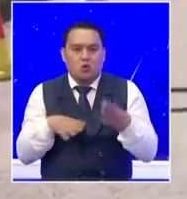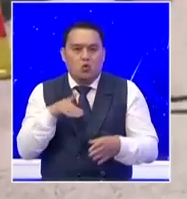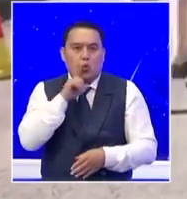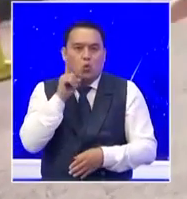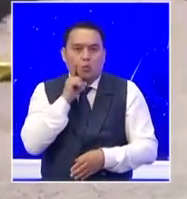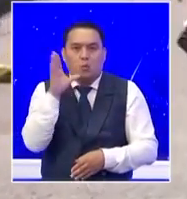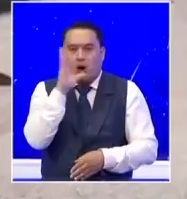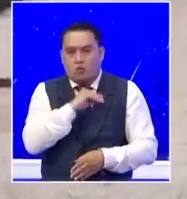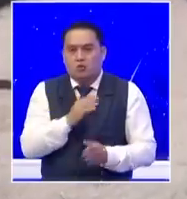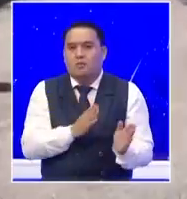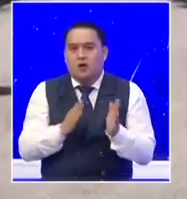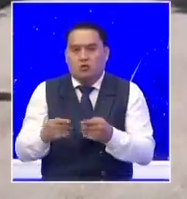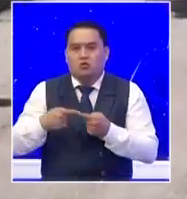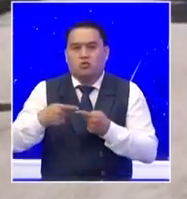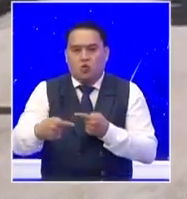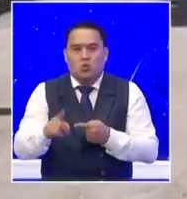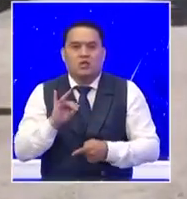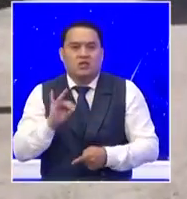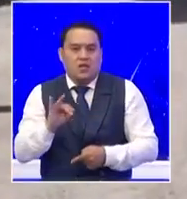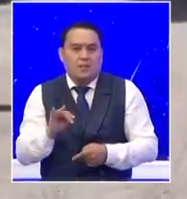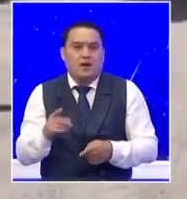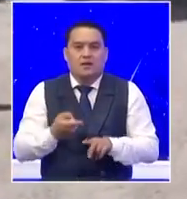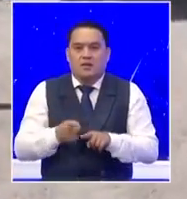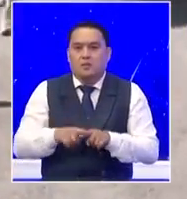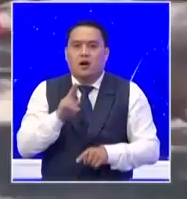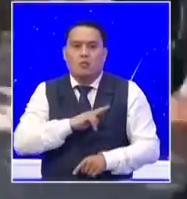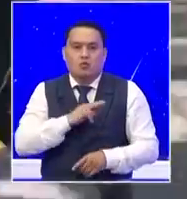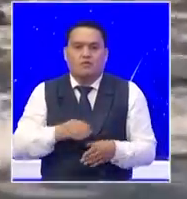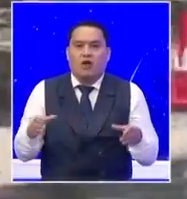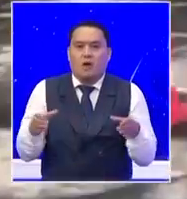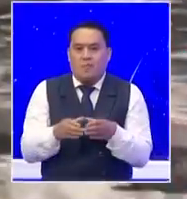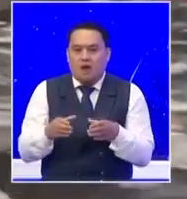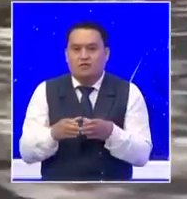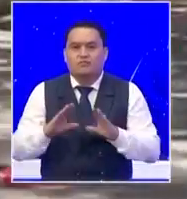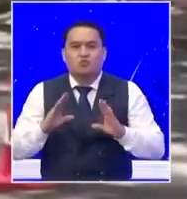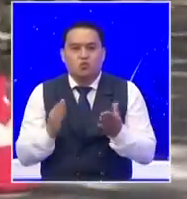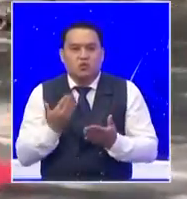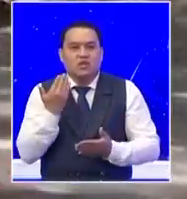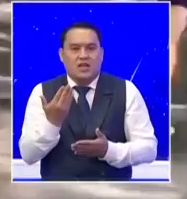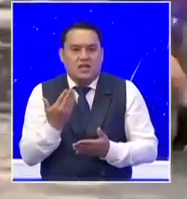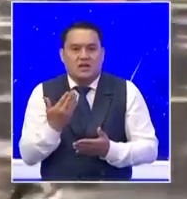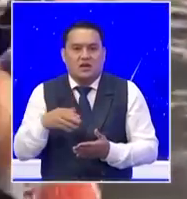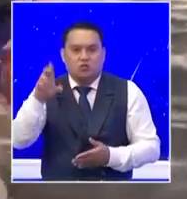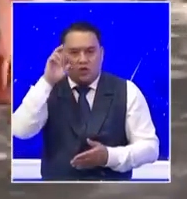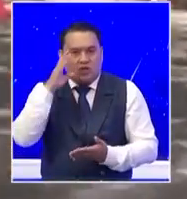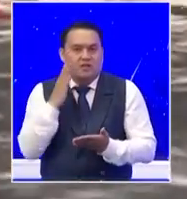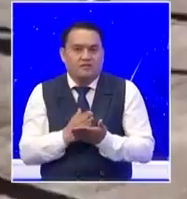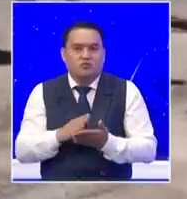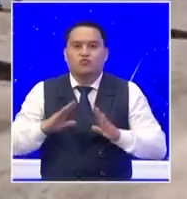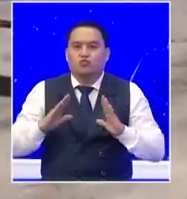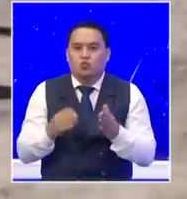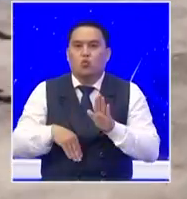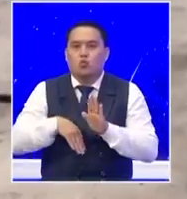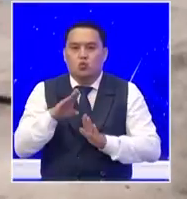юные атлеты могли соблюдать социальную дистанцию, но и при этом работать в команде. В случае, если в стране эпидемиологическая